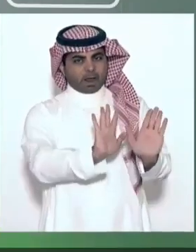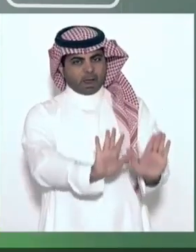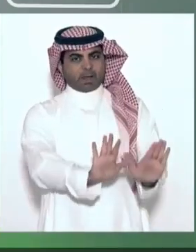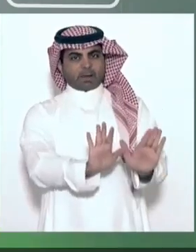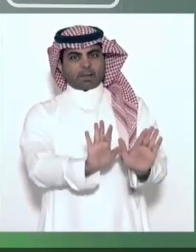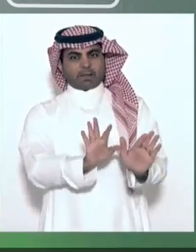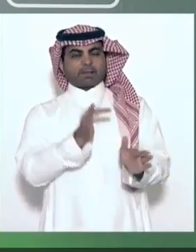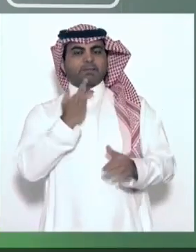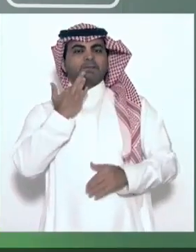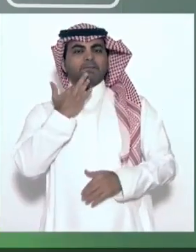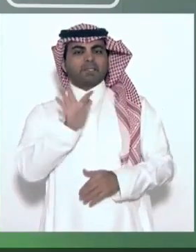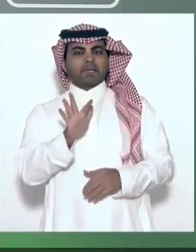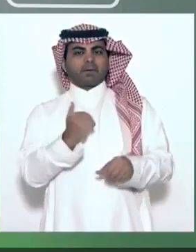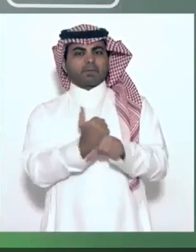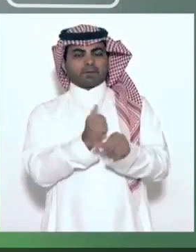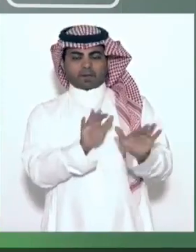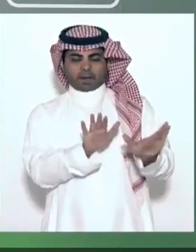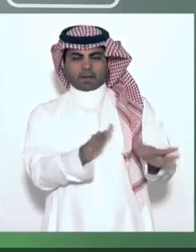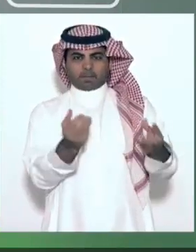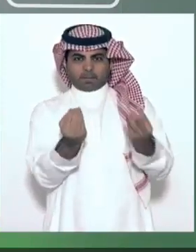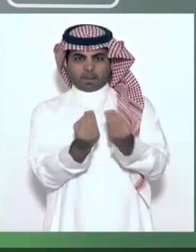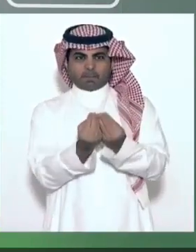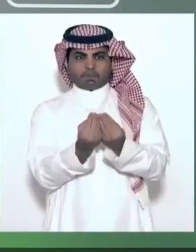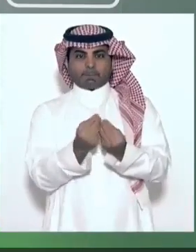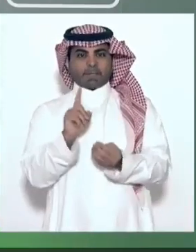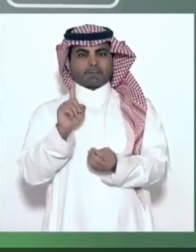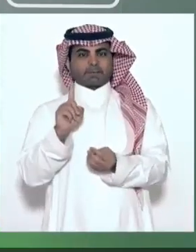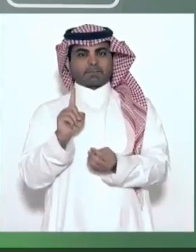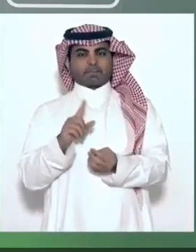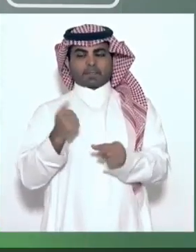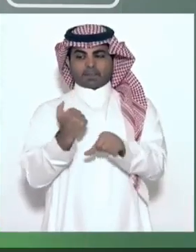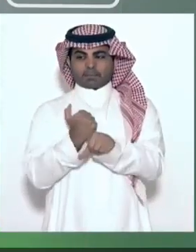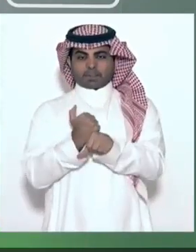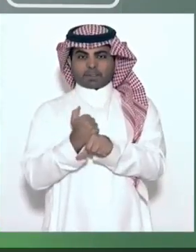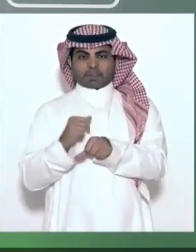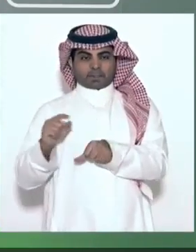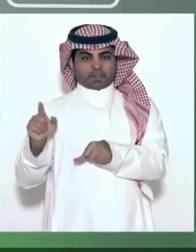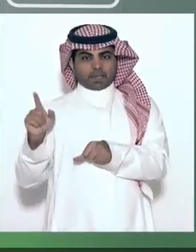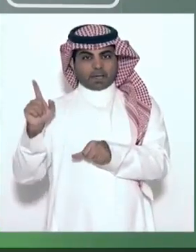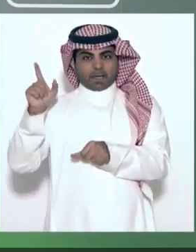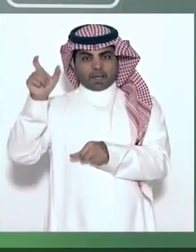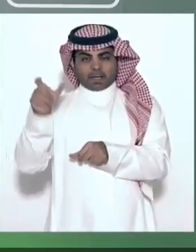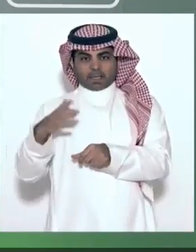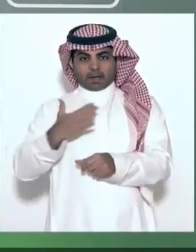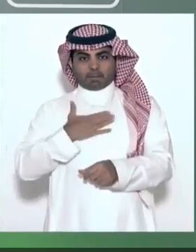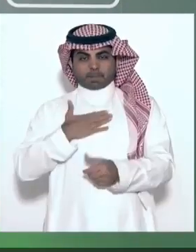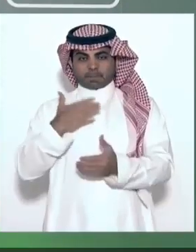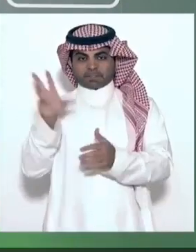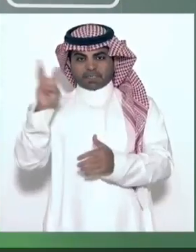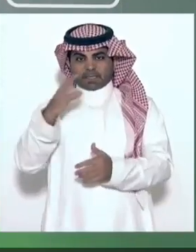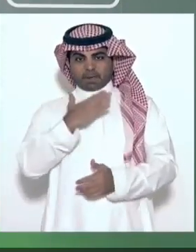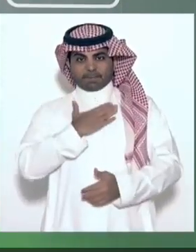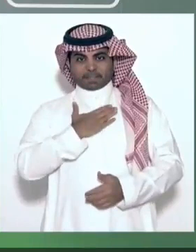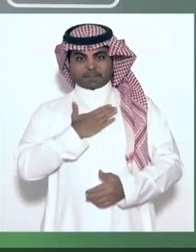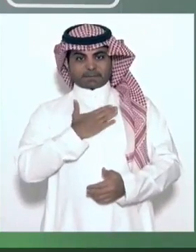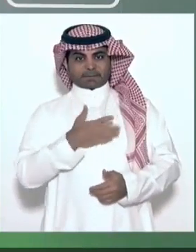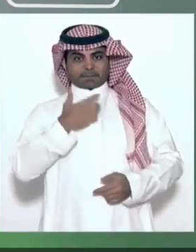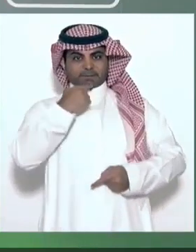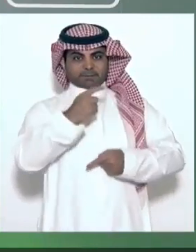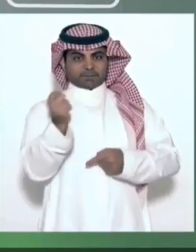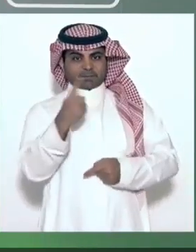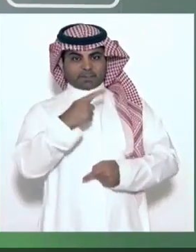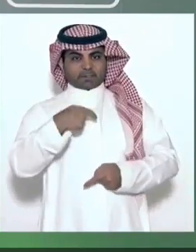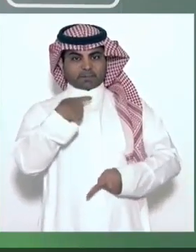بحيث لا يخسر العامل وظيفته، ولكن صاحب العمل غير مجبر بأن يدفع الأجر